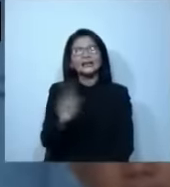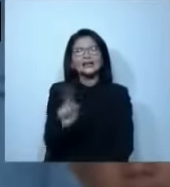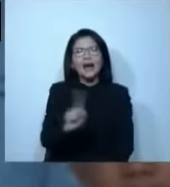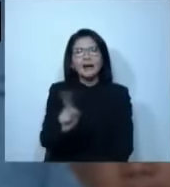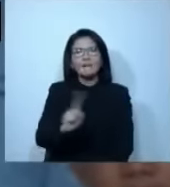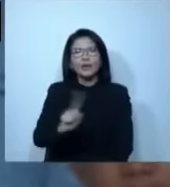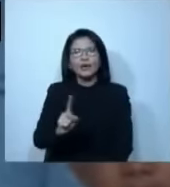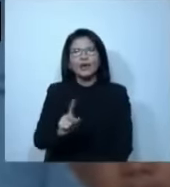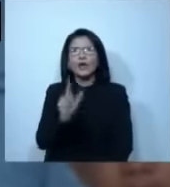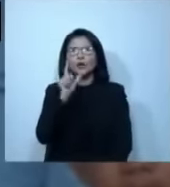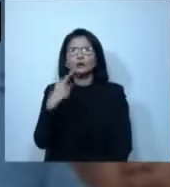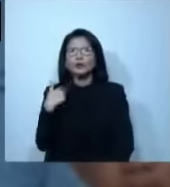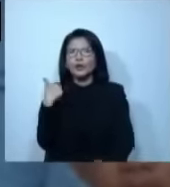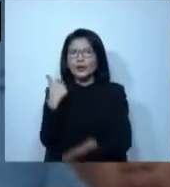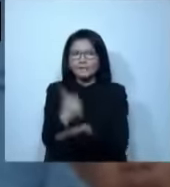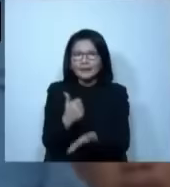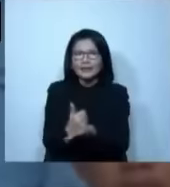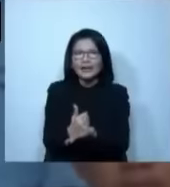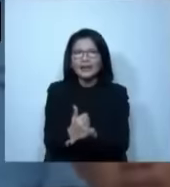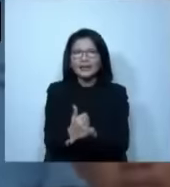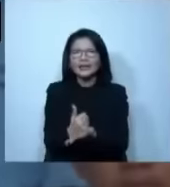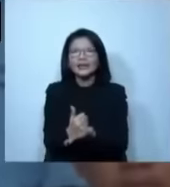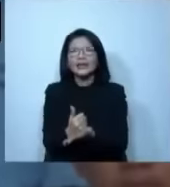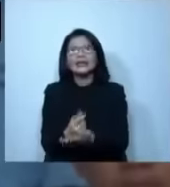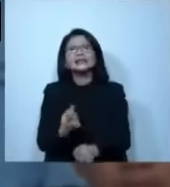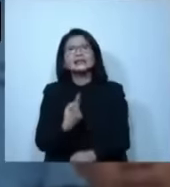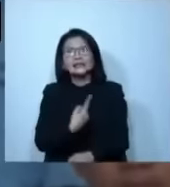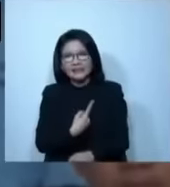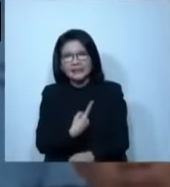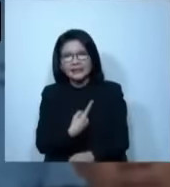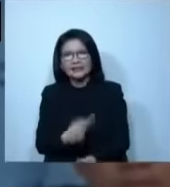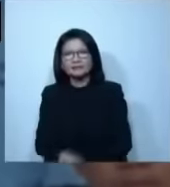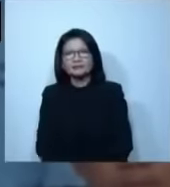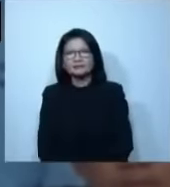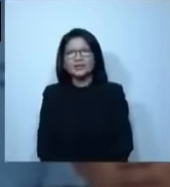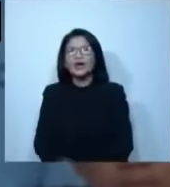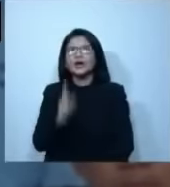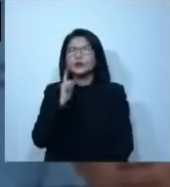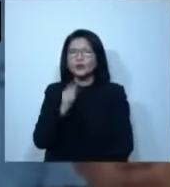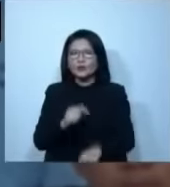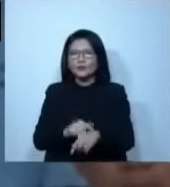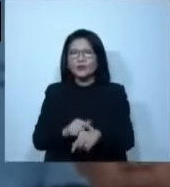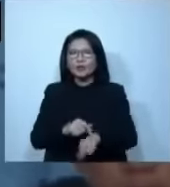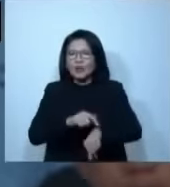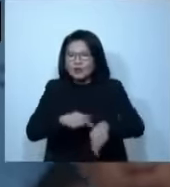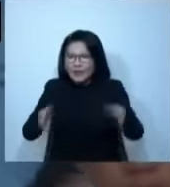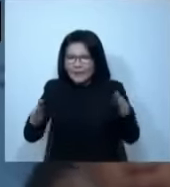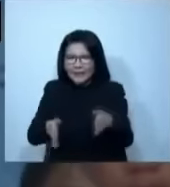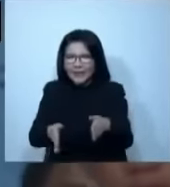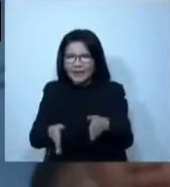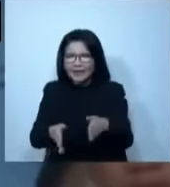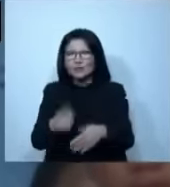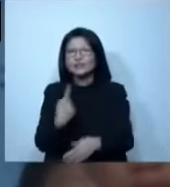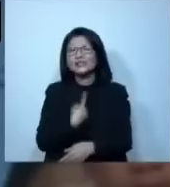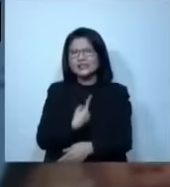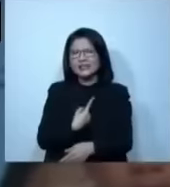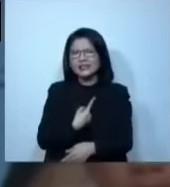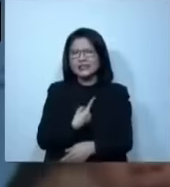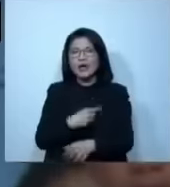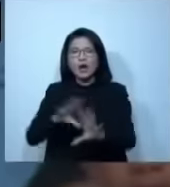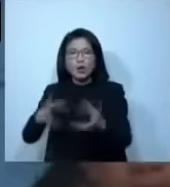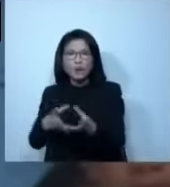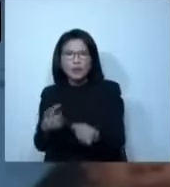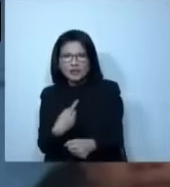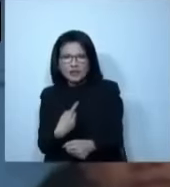Kita tidak boleh untuk kepentingan sesaat, untuk kepentingan jangka pendek, untuk kepentingan diri kita, kelompok